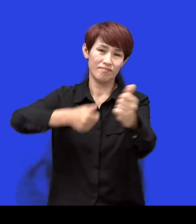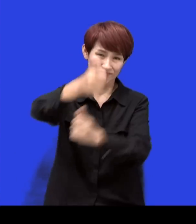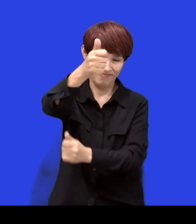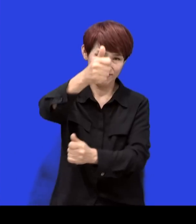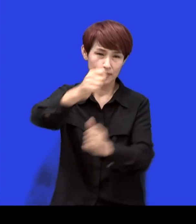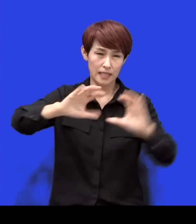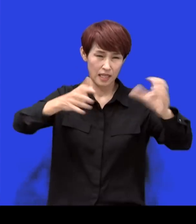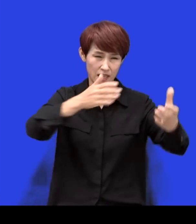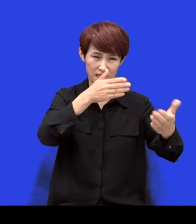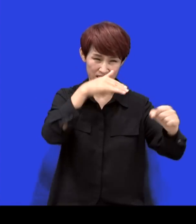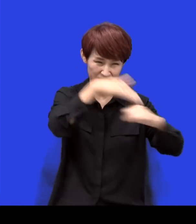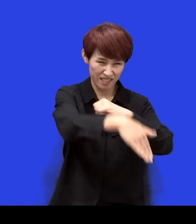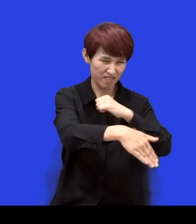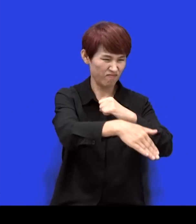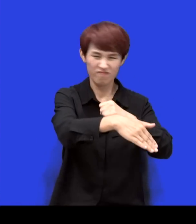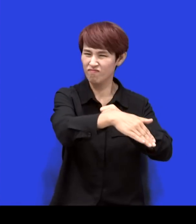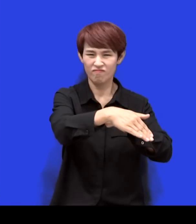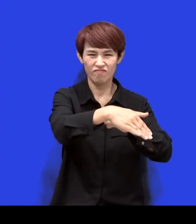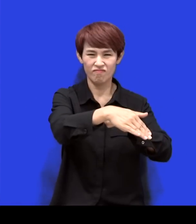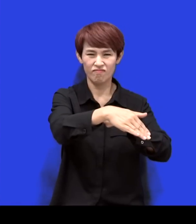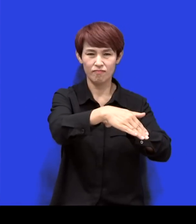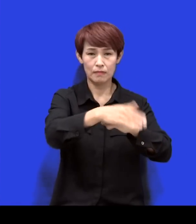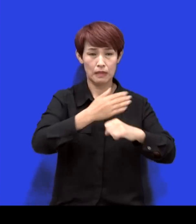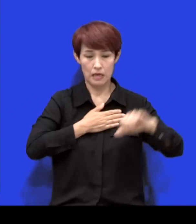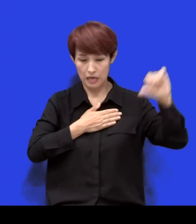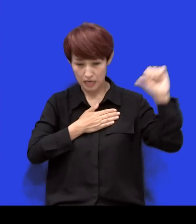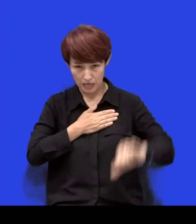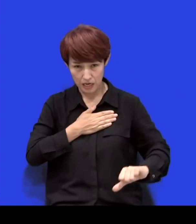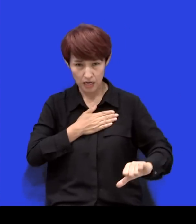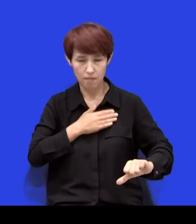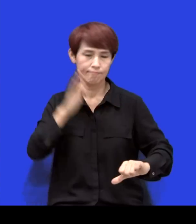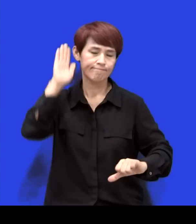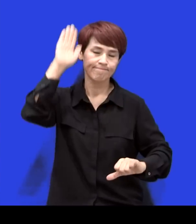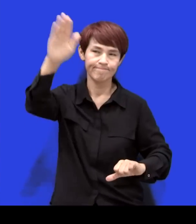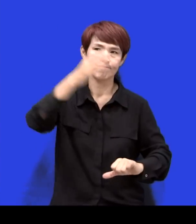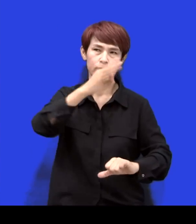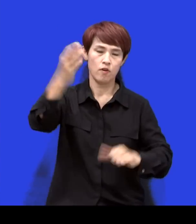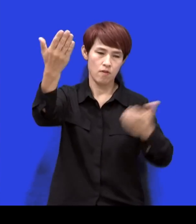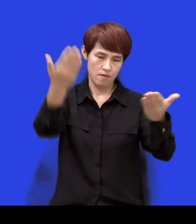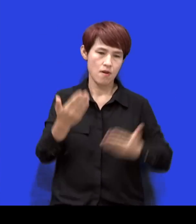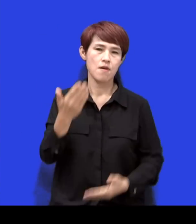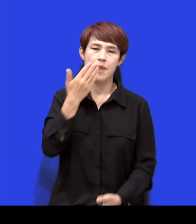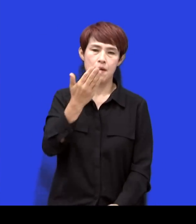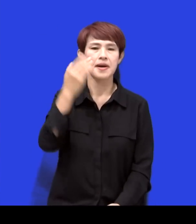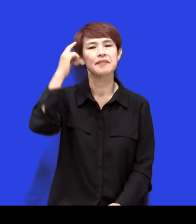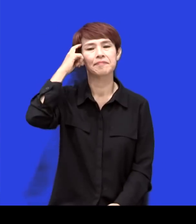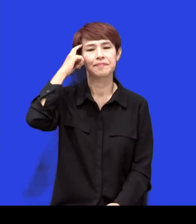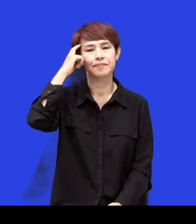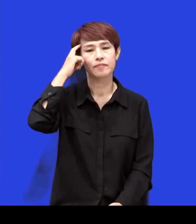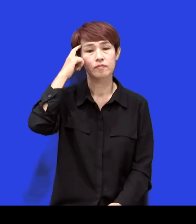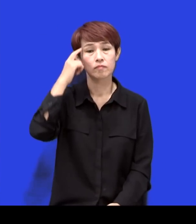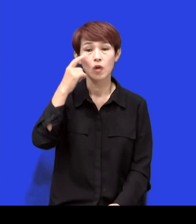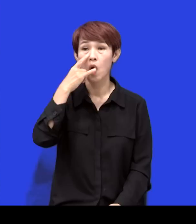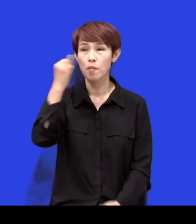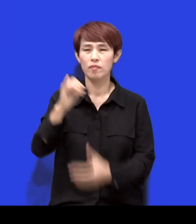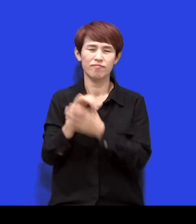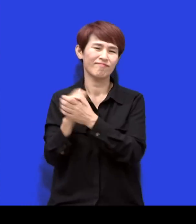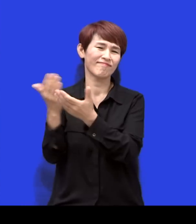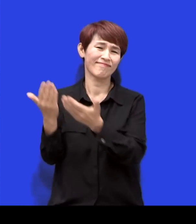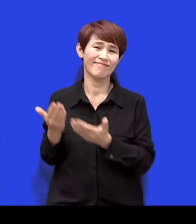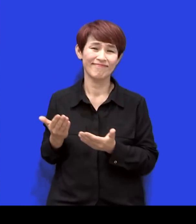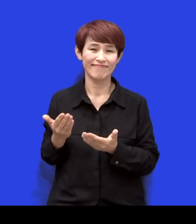세상의 법칙으로는 내가 질지언정 언젠가는 인정받을 날이 올 것이다. 예, 그리고 어머니가 항상 기도해